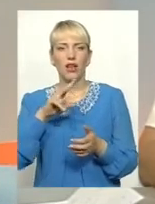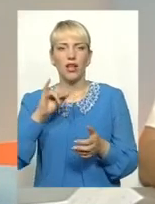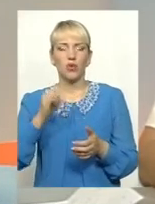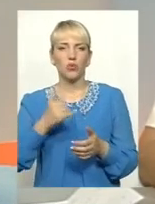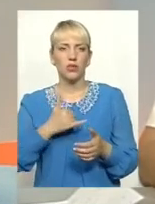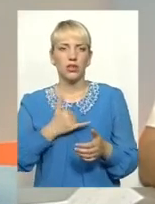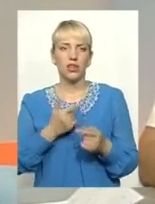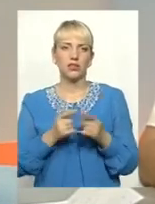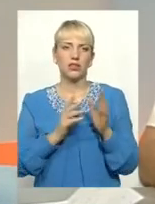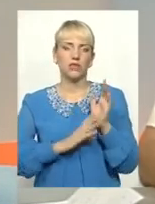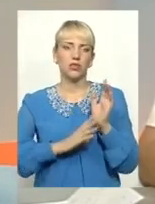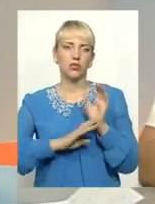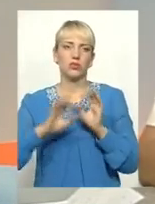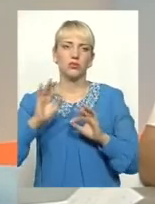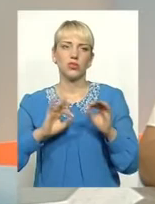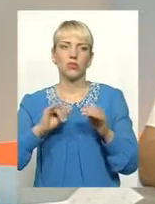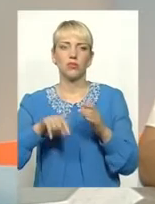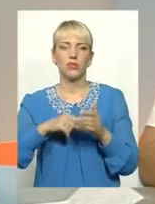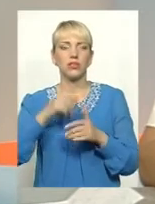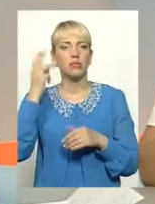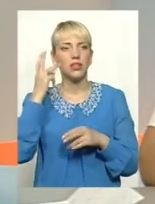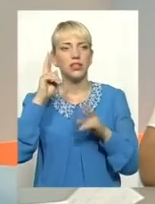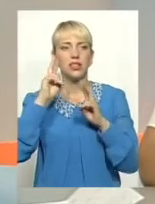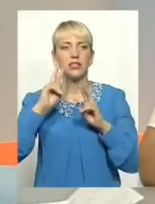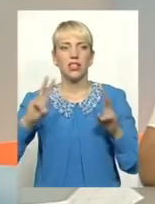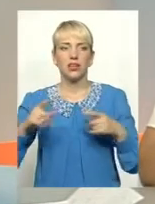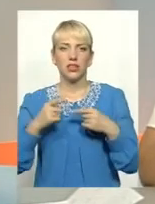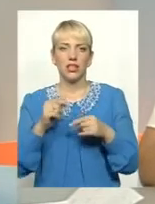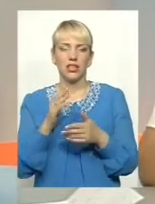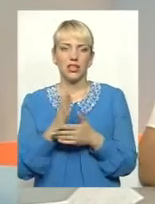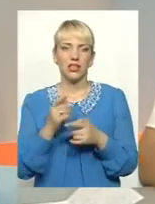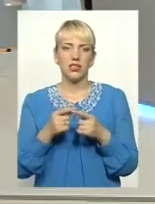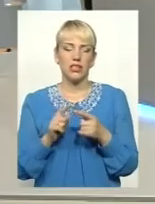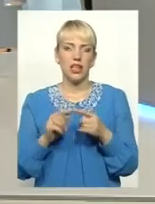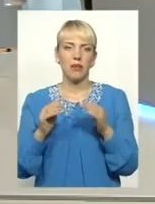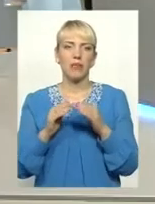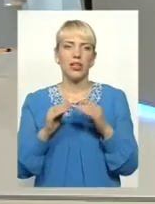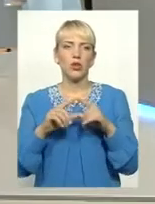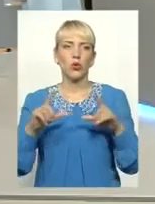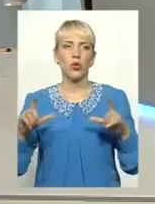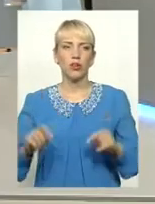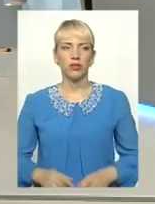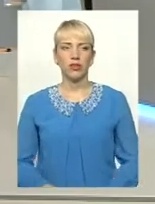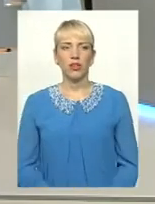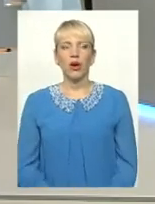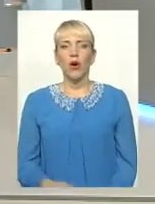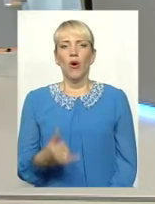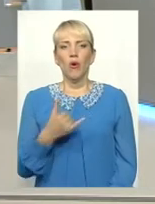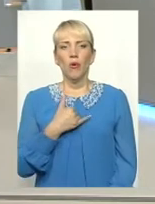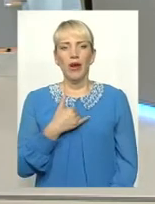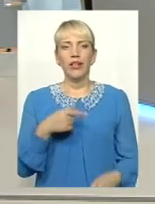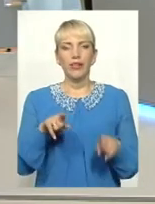мабуть 90% людей в Хмельницькому навіть не знають, де знаходиться цей притулок. Дивіться, в мене таке на